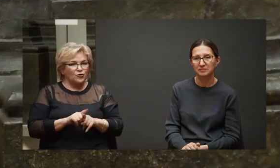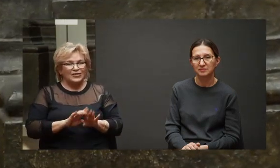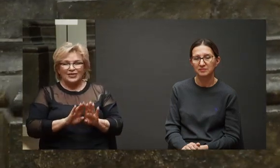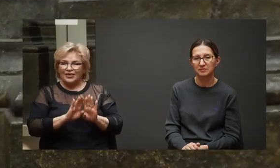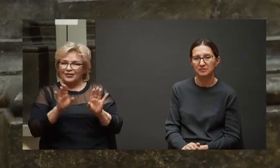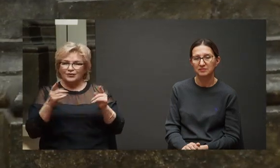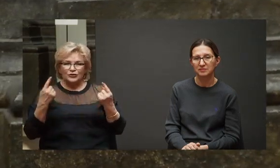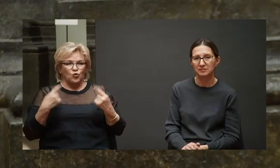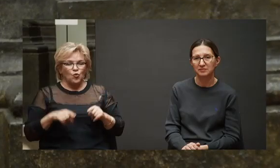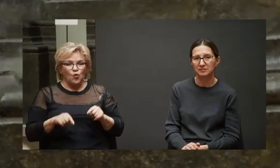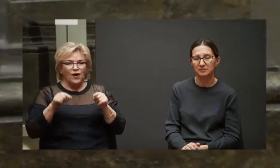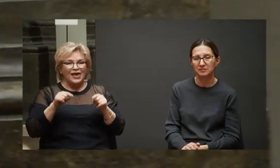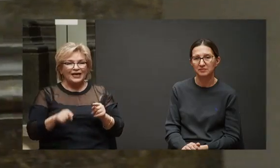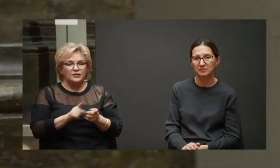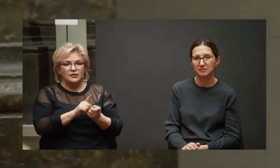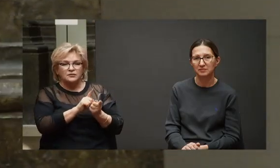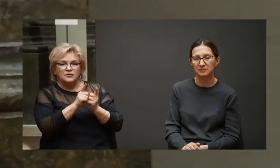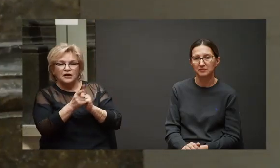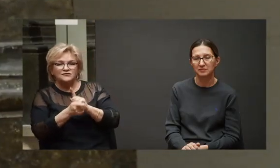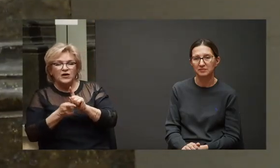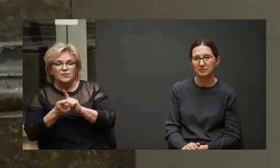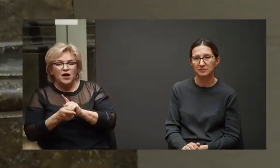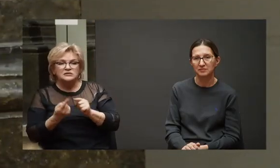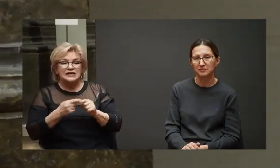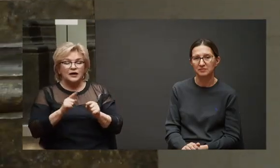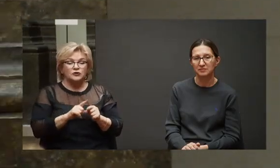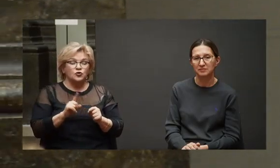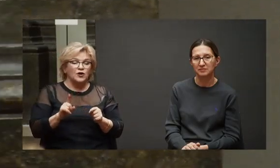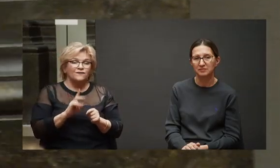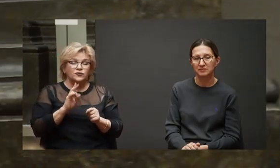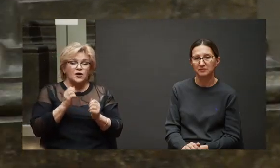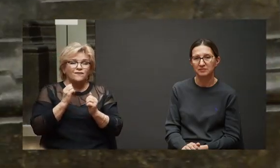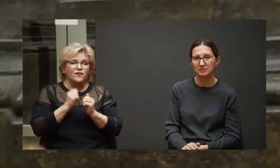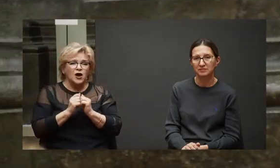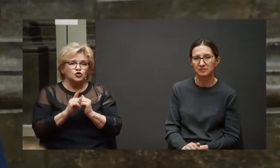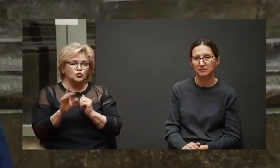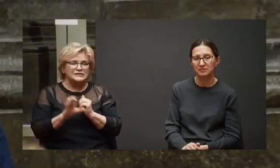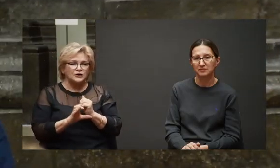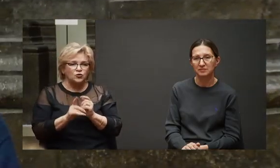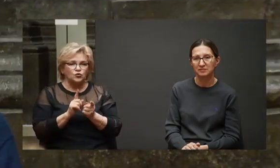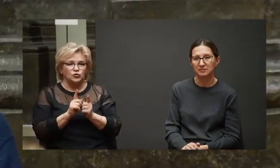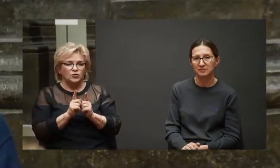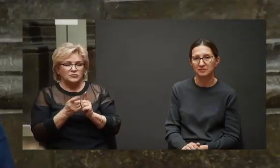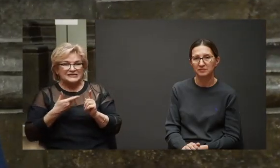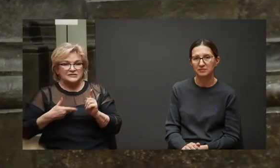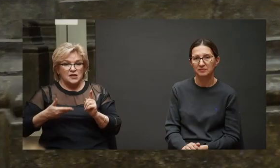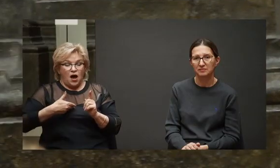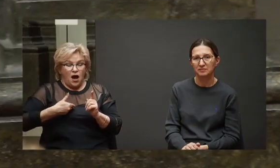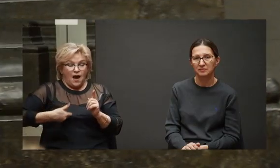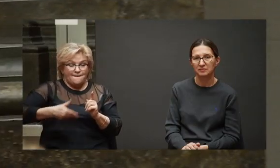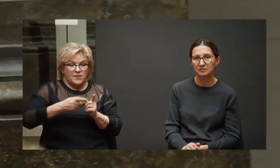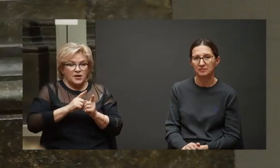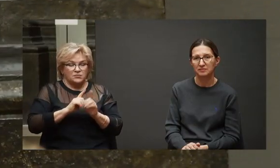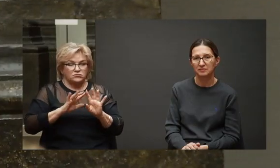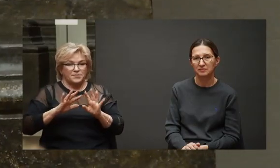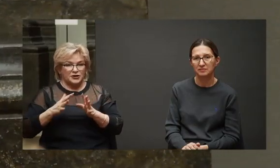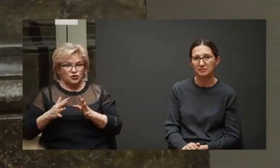другое. И вот эта трансформация, которая все время, в каждую секунду с нами происходит,